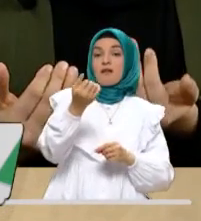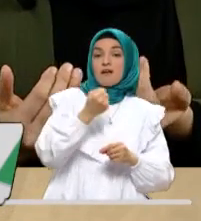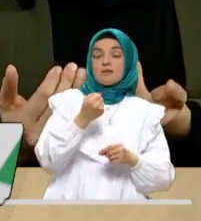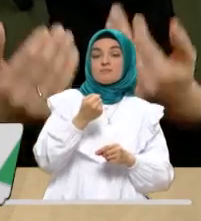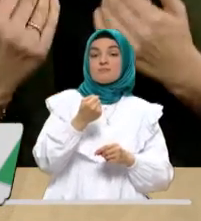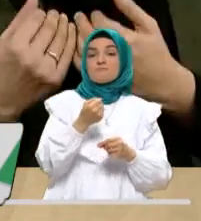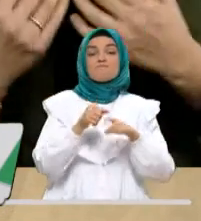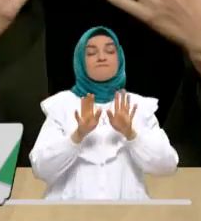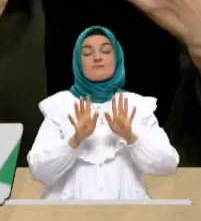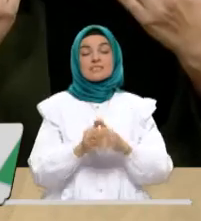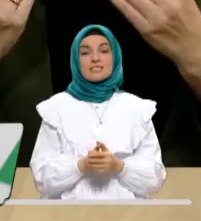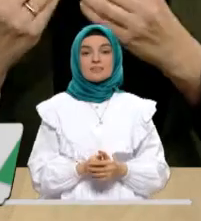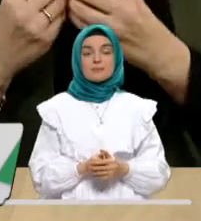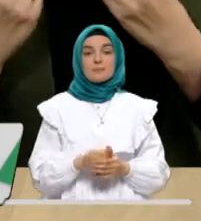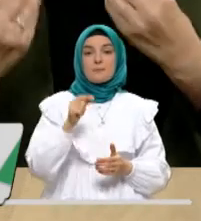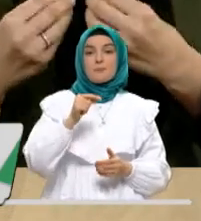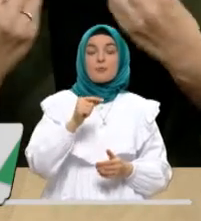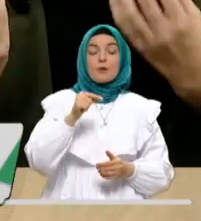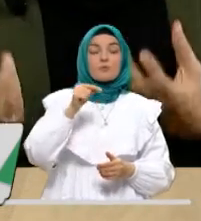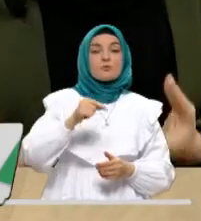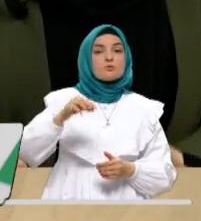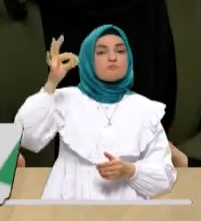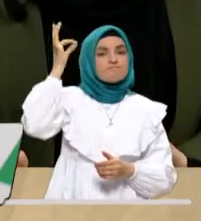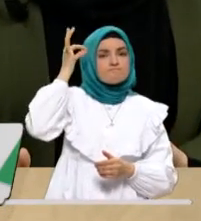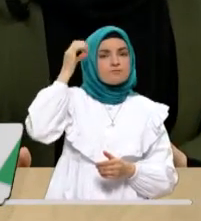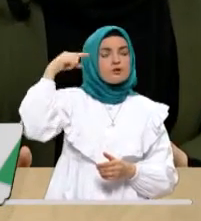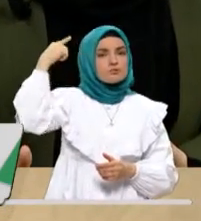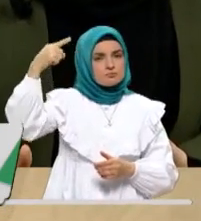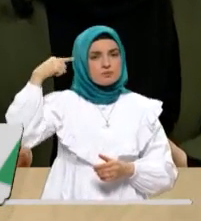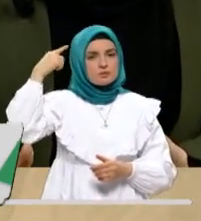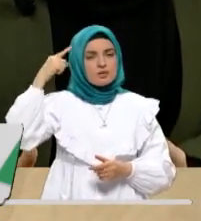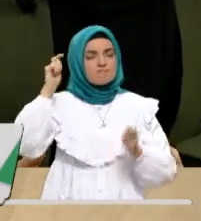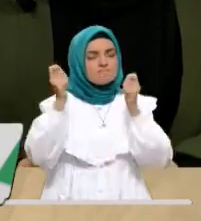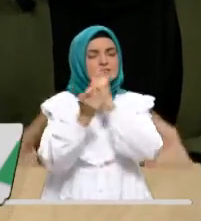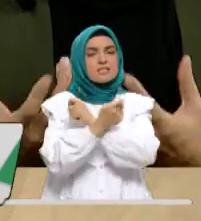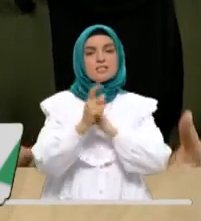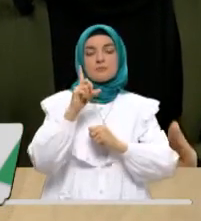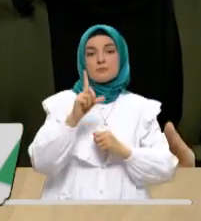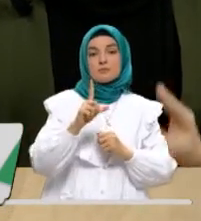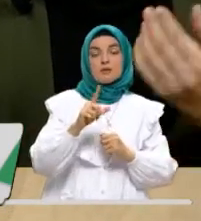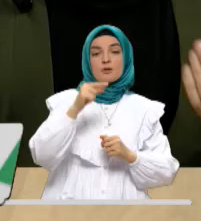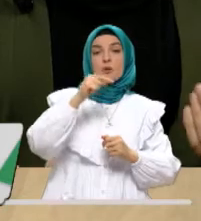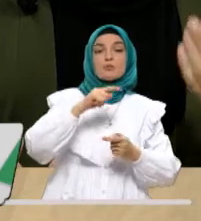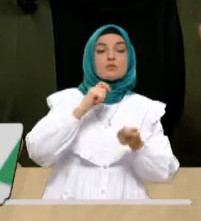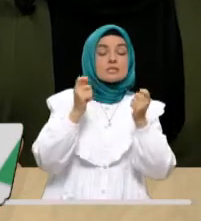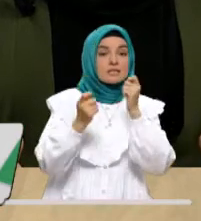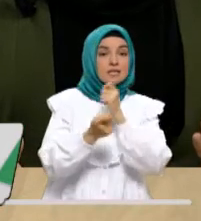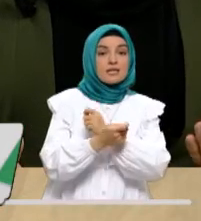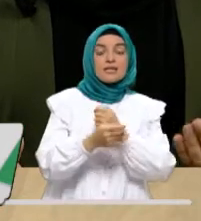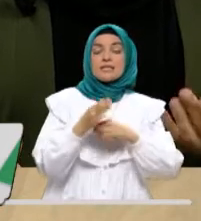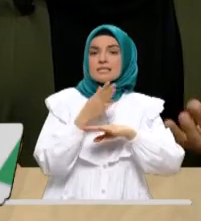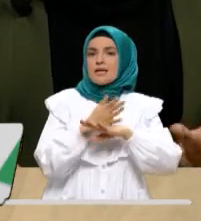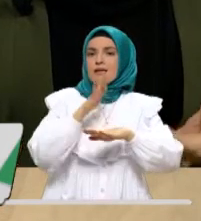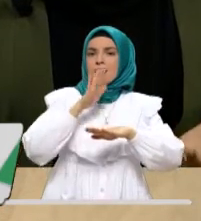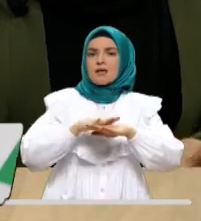çok korkmasın. Gerçekten bu şeylerimizi, algılarımızı değiştirmemiz lazım. Değiştirdikçe biz neyi, niçin